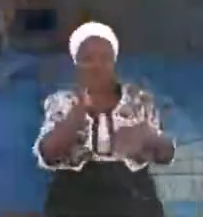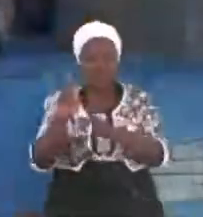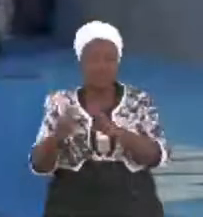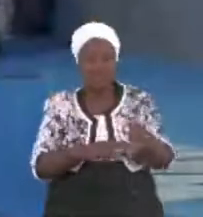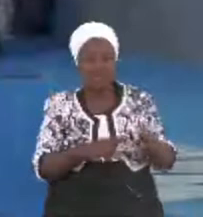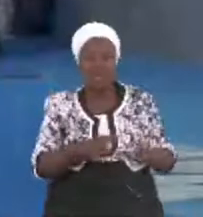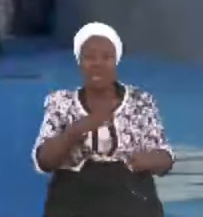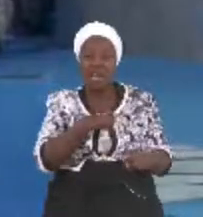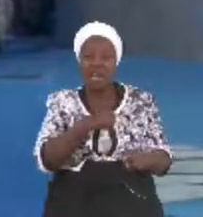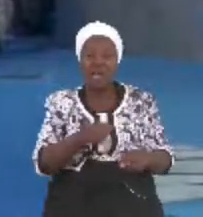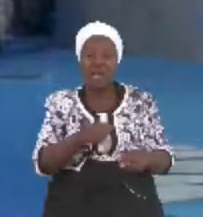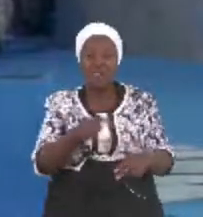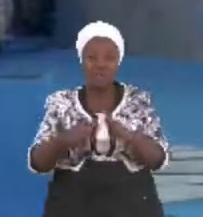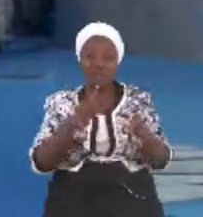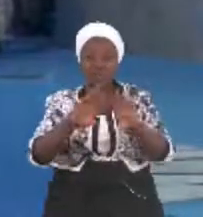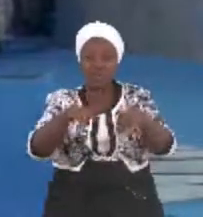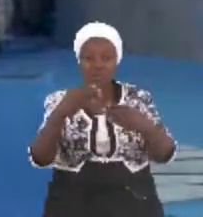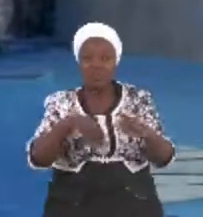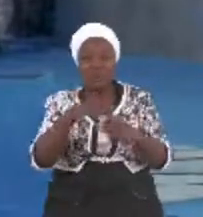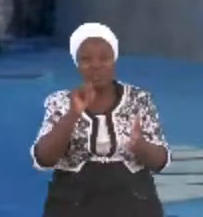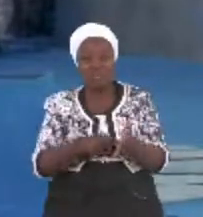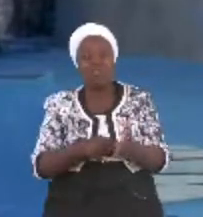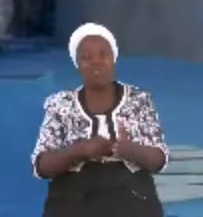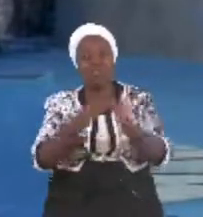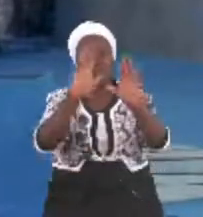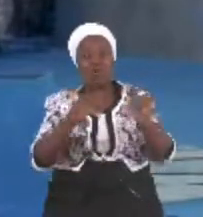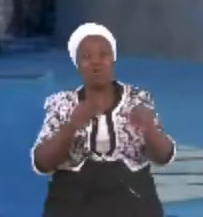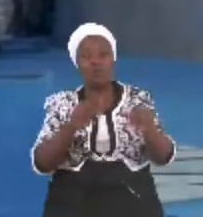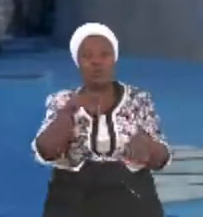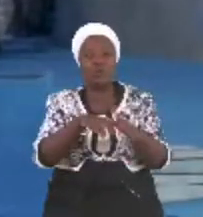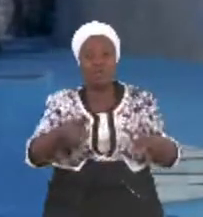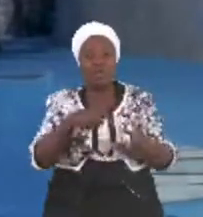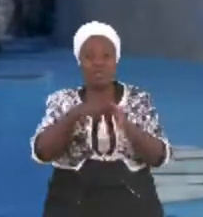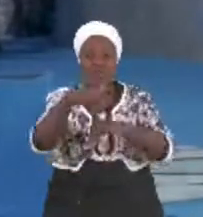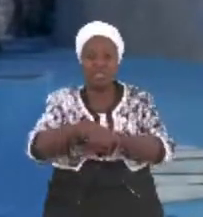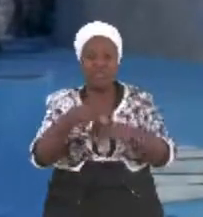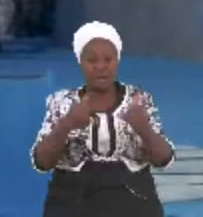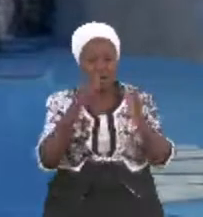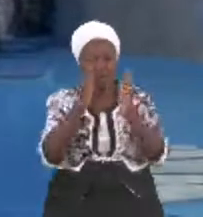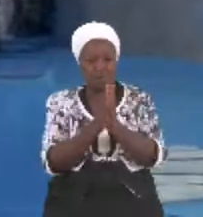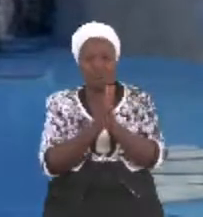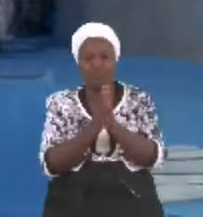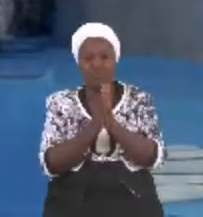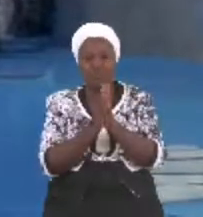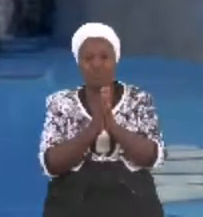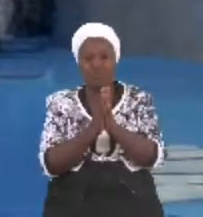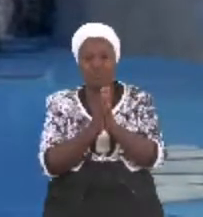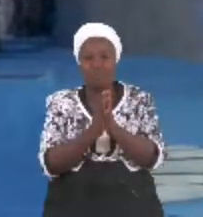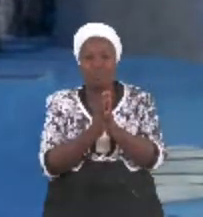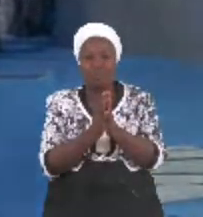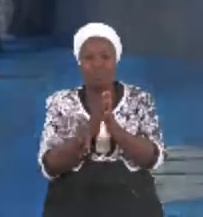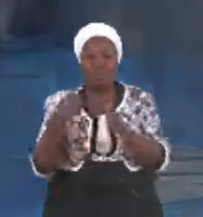à épeler, à faire ces miracles dans ta vie. Je suis sûr que tu es prêt. La tête baissée, les yeux fermés.